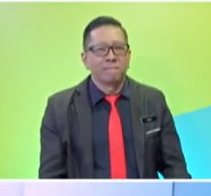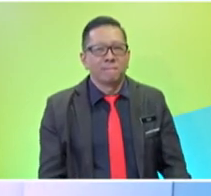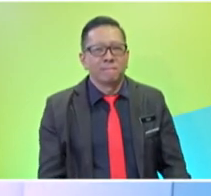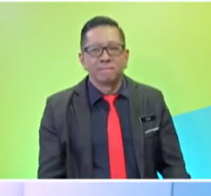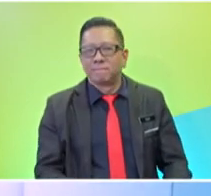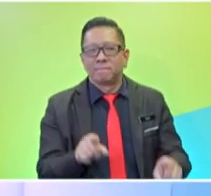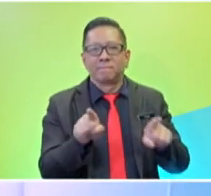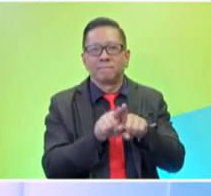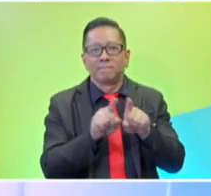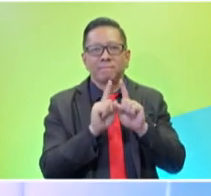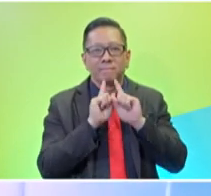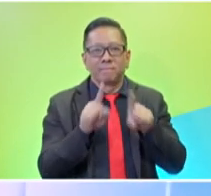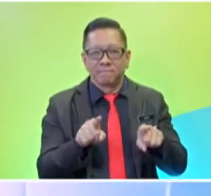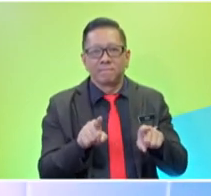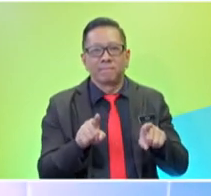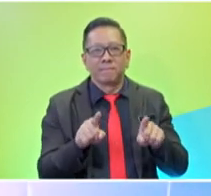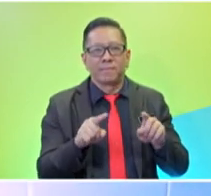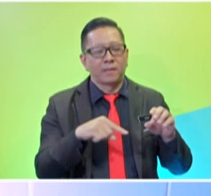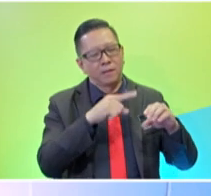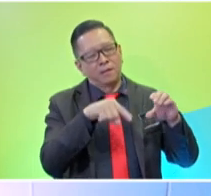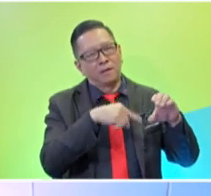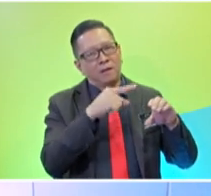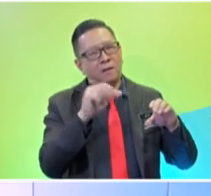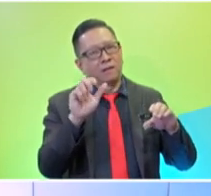12 kali bagi putaran